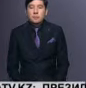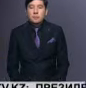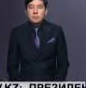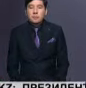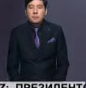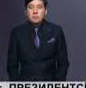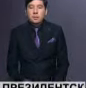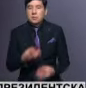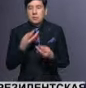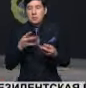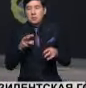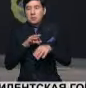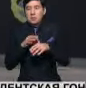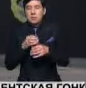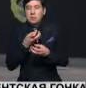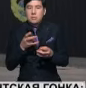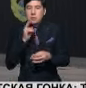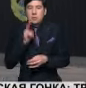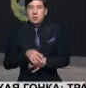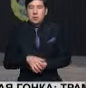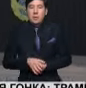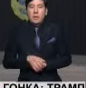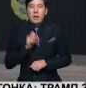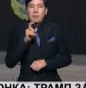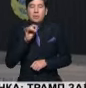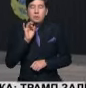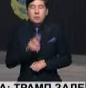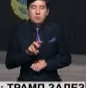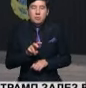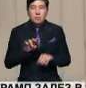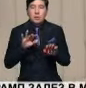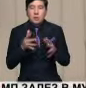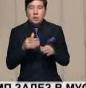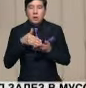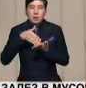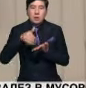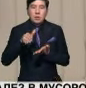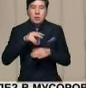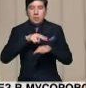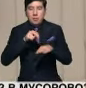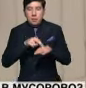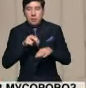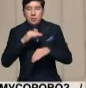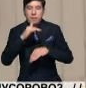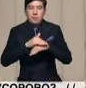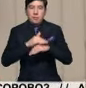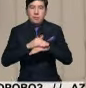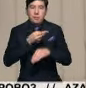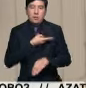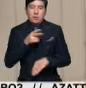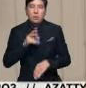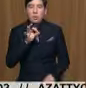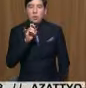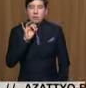Может, и не надо было давать ему машину. Руководство автодрома комментировать произошедшее отказалось. Полицейские же по факту смерти завели